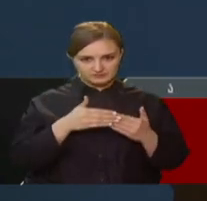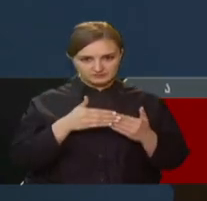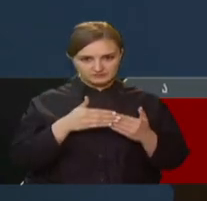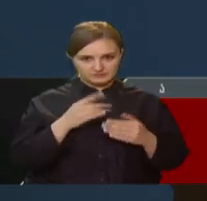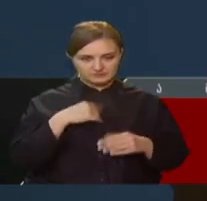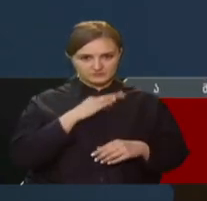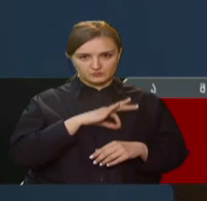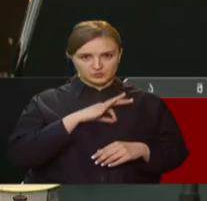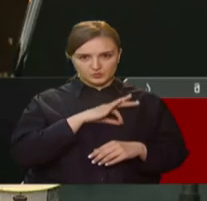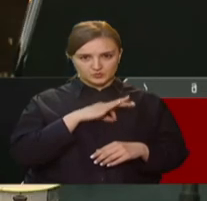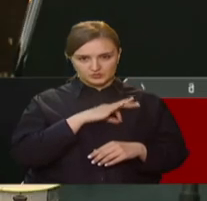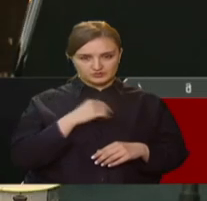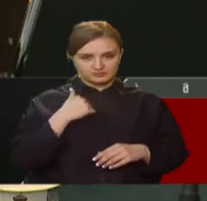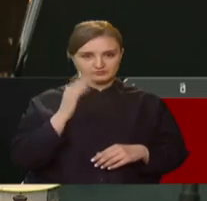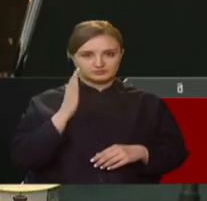պիքրամդերոմ